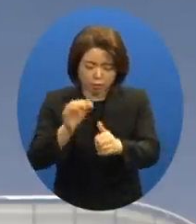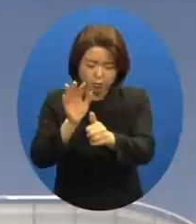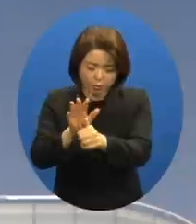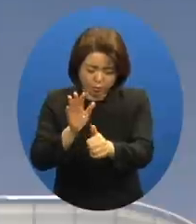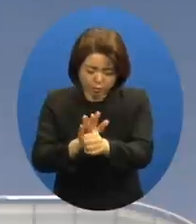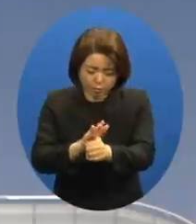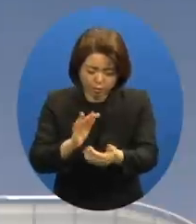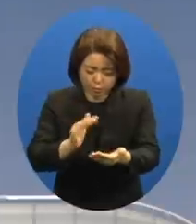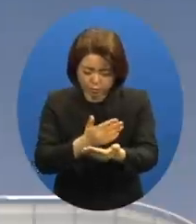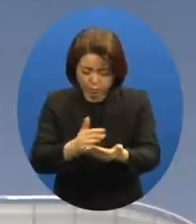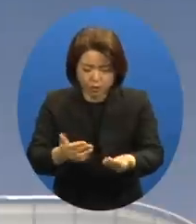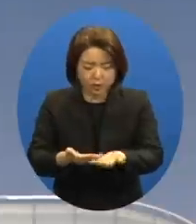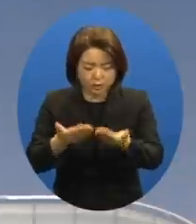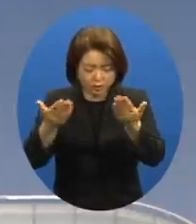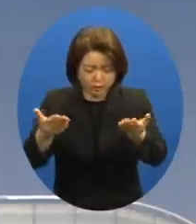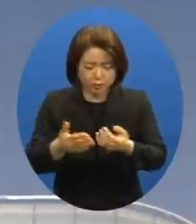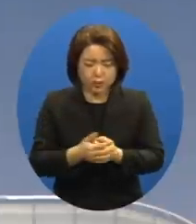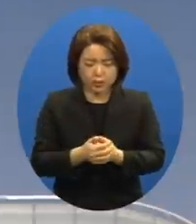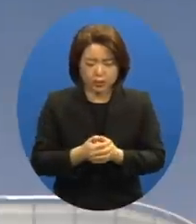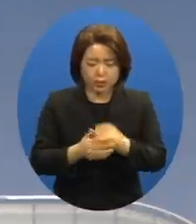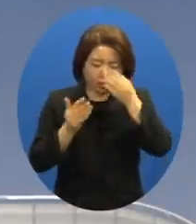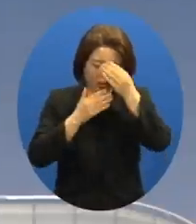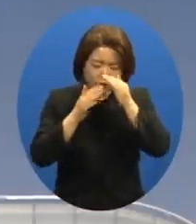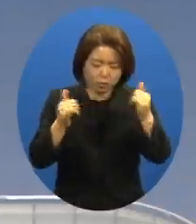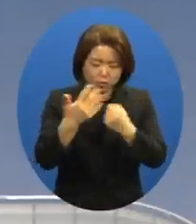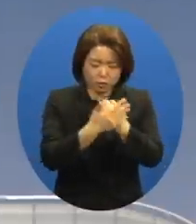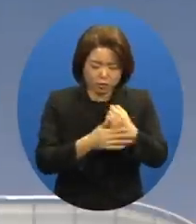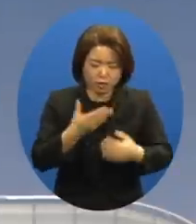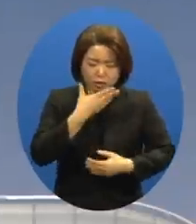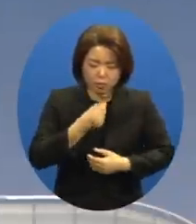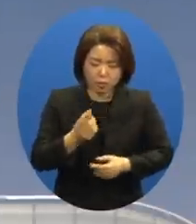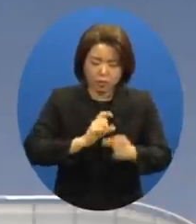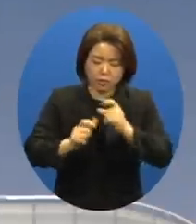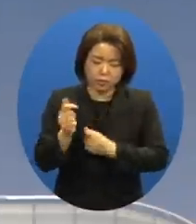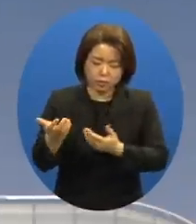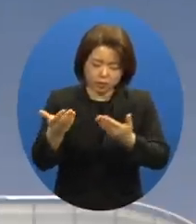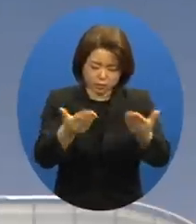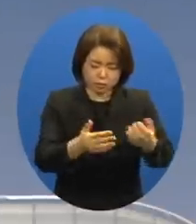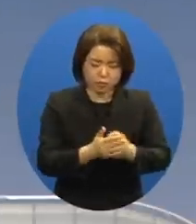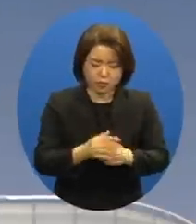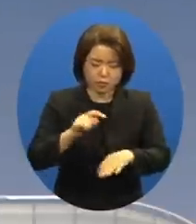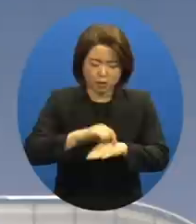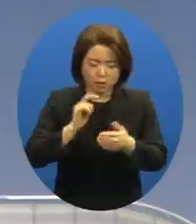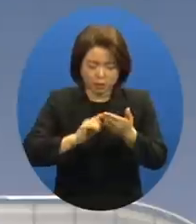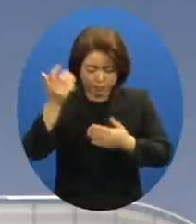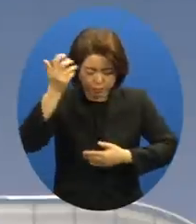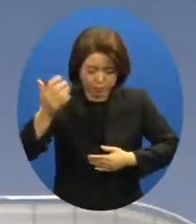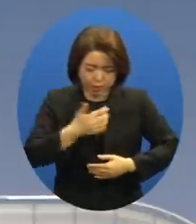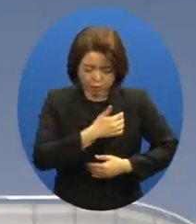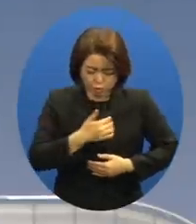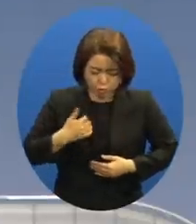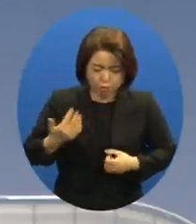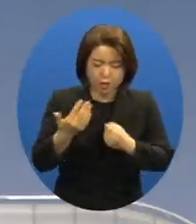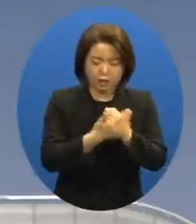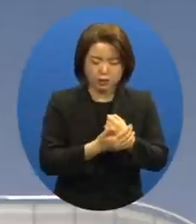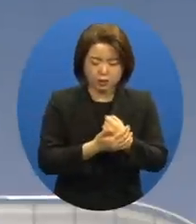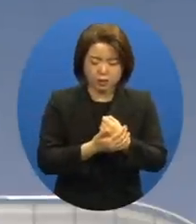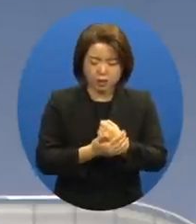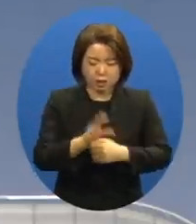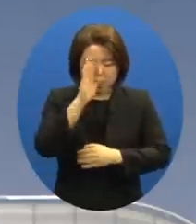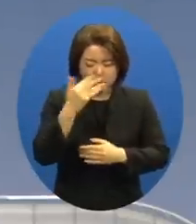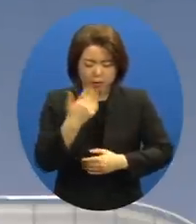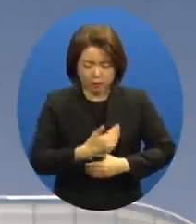드립니다 성도들에게 은혜와 복을 더 아 소서 심령에 충만하면 해 병든 몸에 고침을